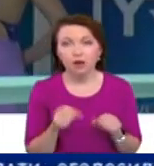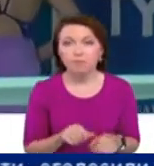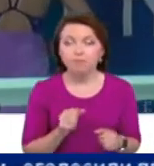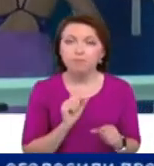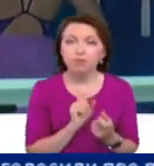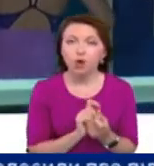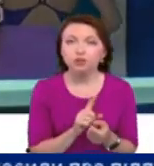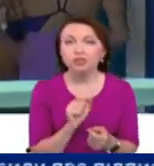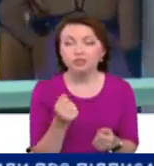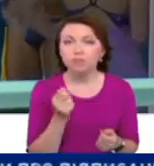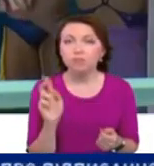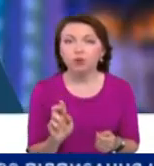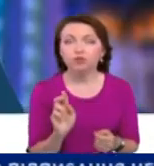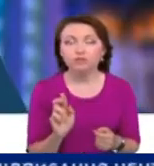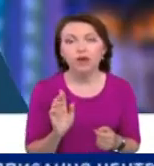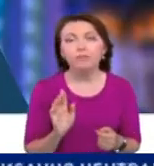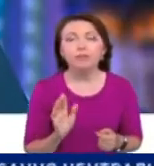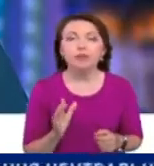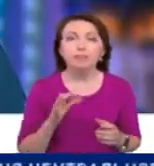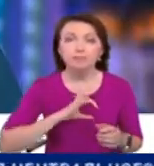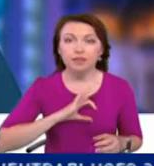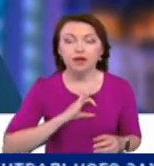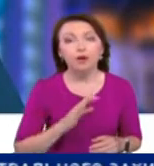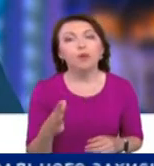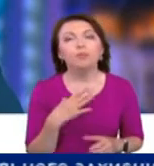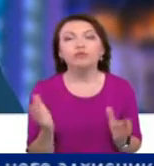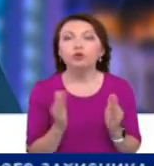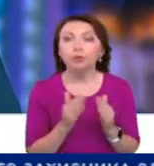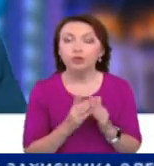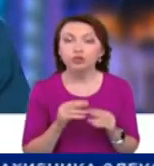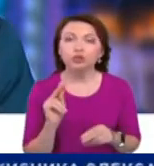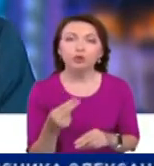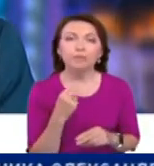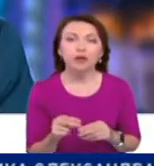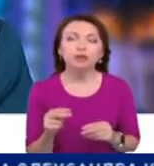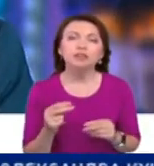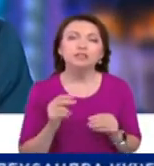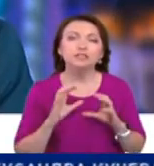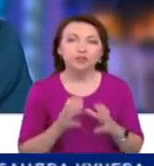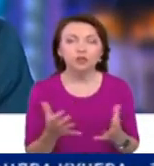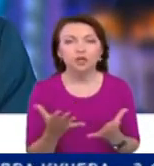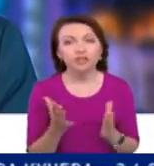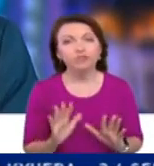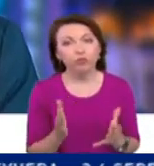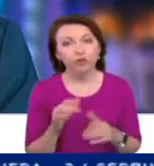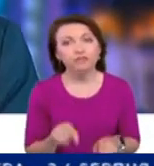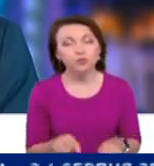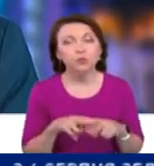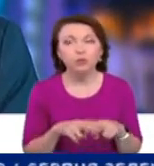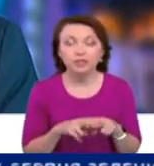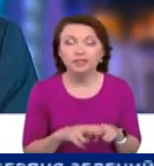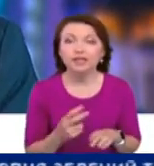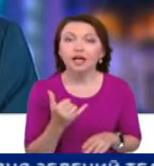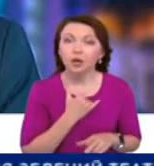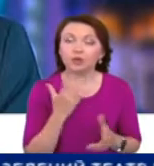бронзовую медаль. Ну, ось якраз це був домашній чемпіонат світу, який юніорський, який відбувався у нас у столиці. І у нас